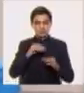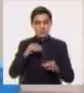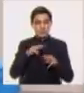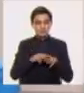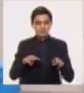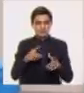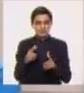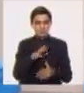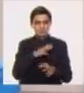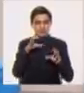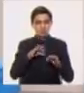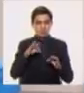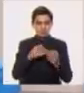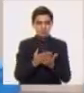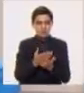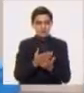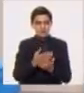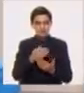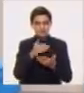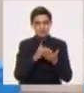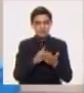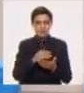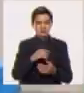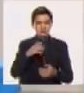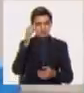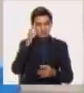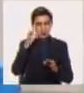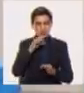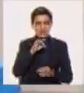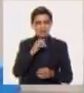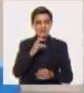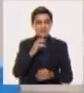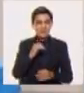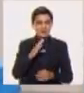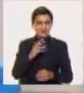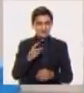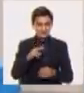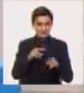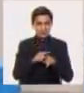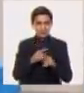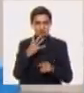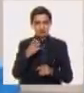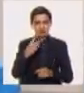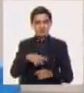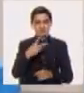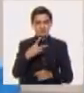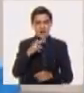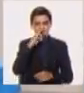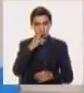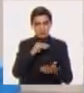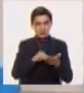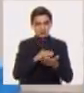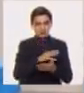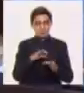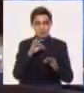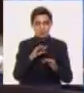министрлігі дайындаған осы заңның бастапқы жобасына ғылыми лингвистикалық сараптама жүргізу барысында 422 қателік анықталған.